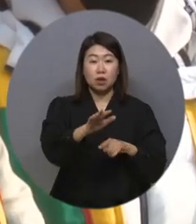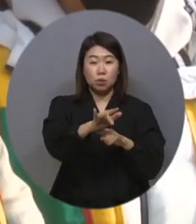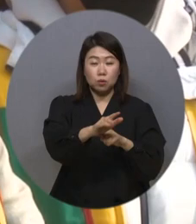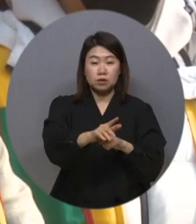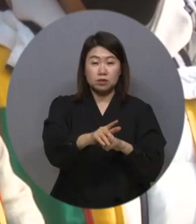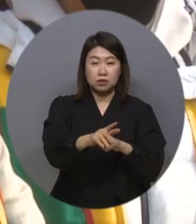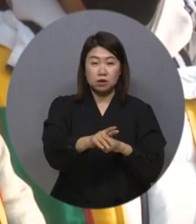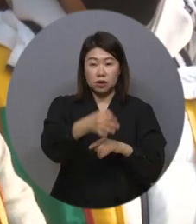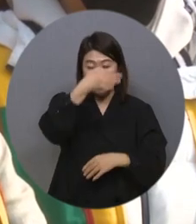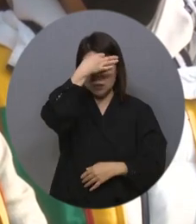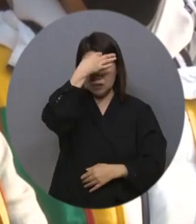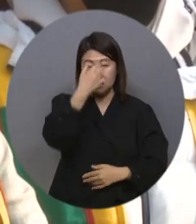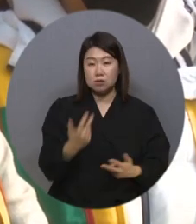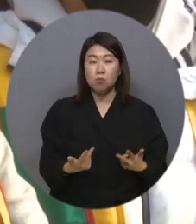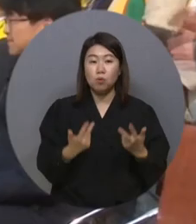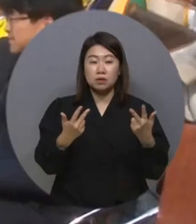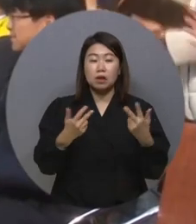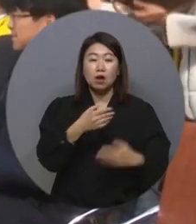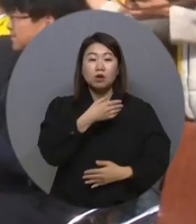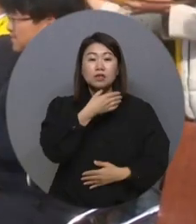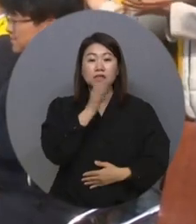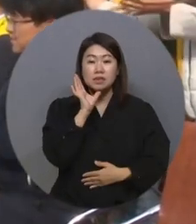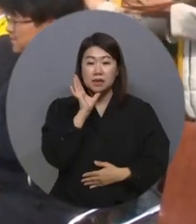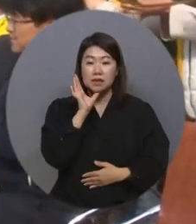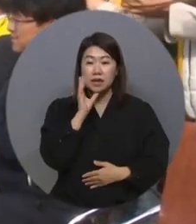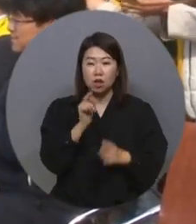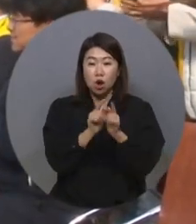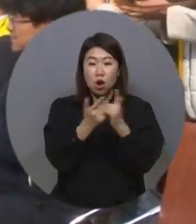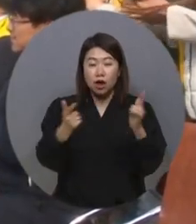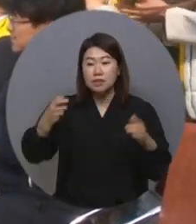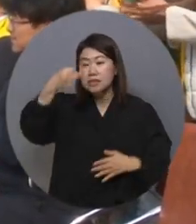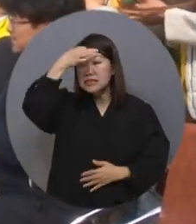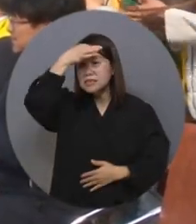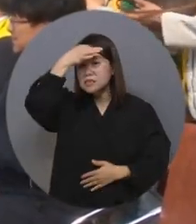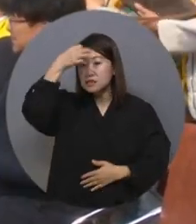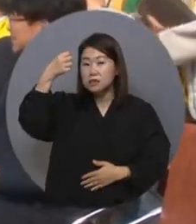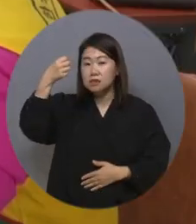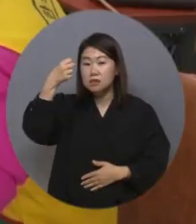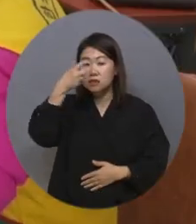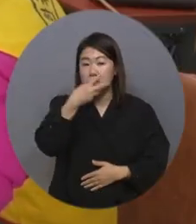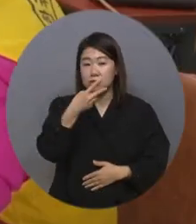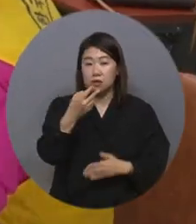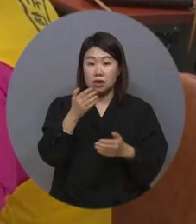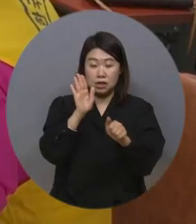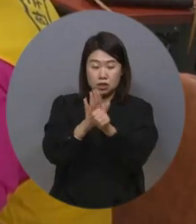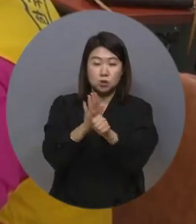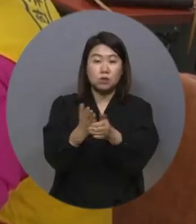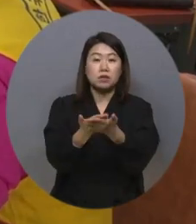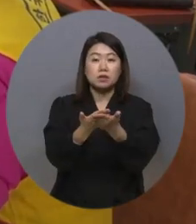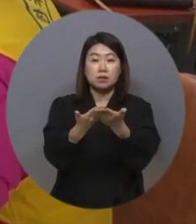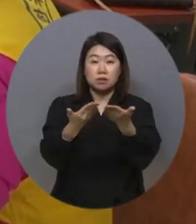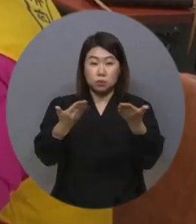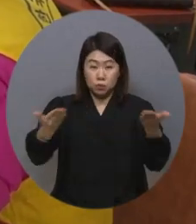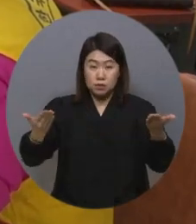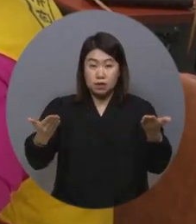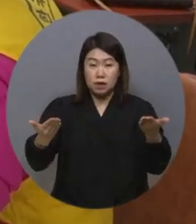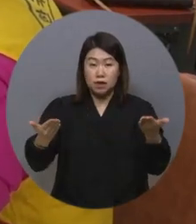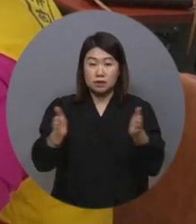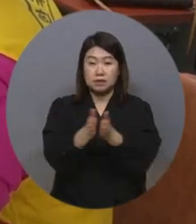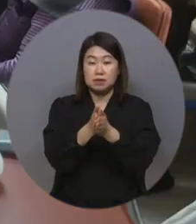농촌기능봉사는 농촌지역의 어르신들에게 생활에 필요한 다양한 기술과 기능을 보급하고 혜택을 드리고자 시작됐습니다.